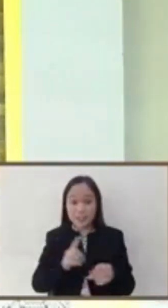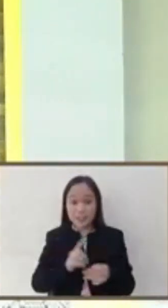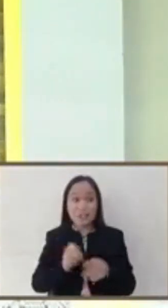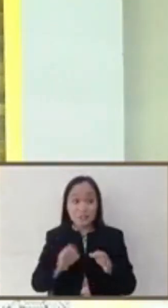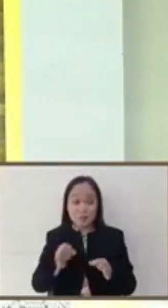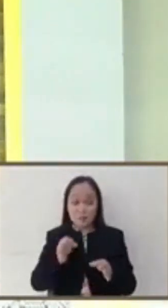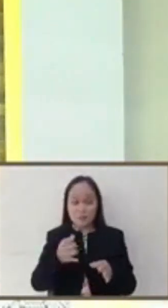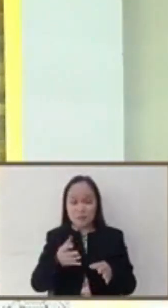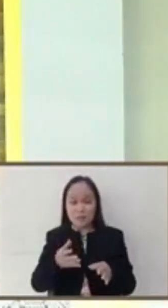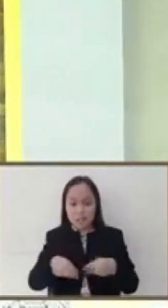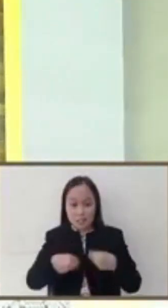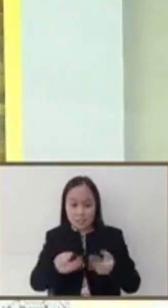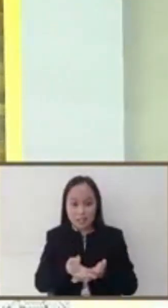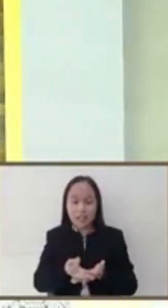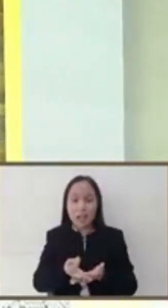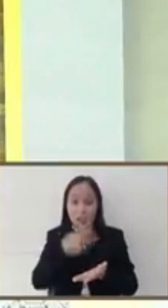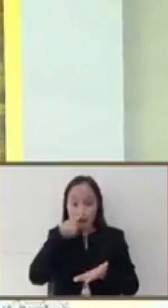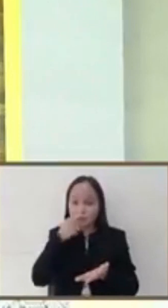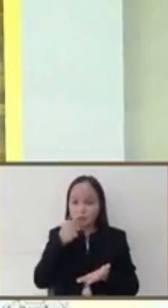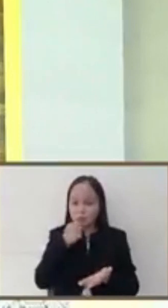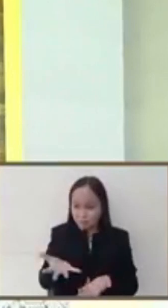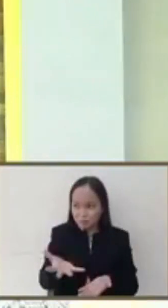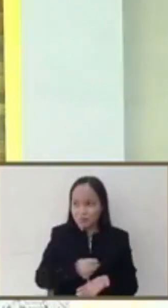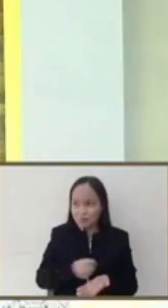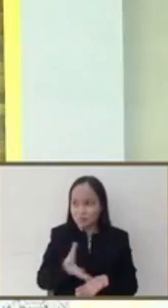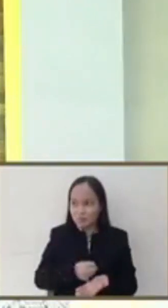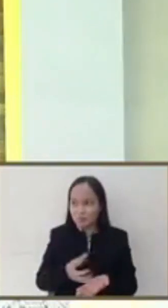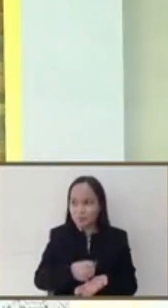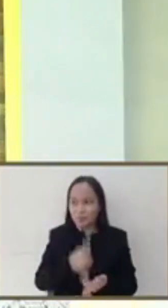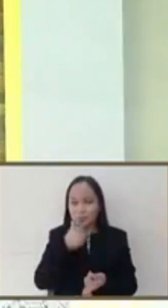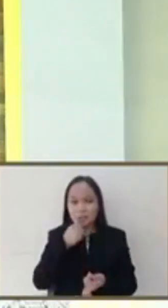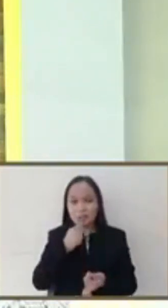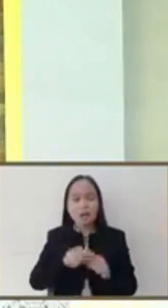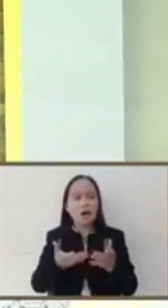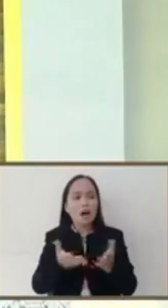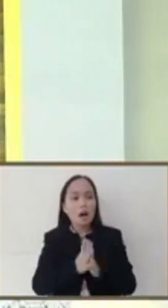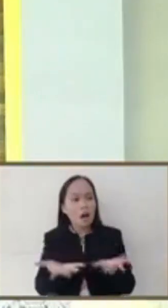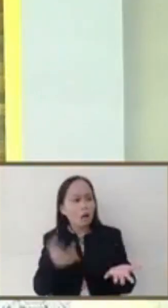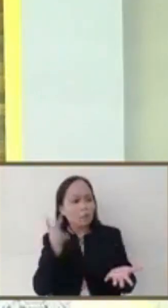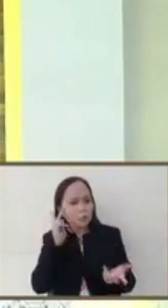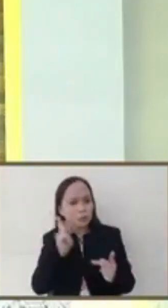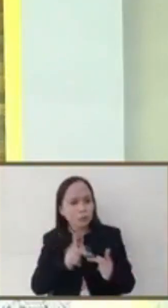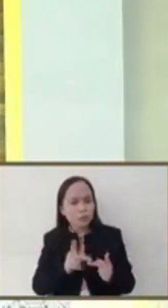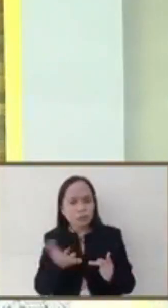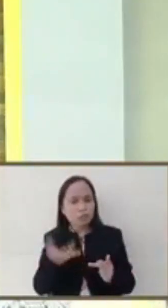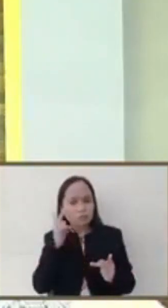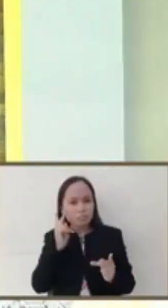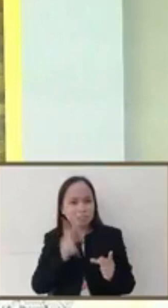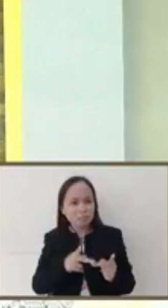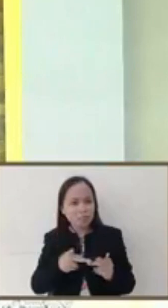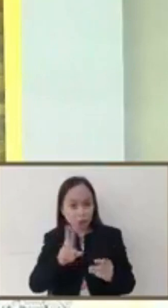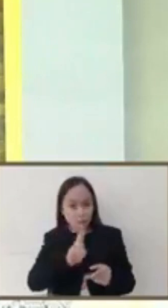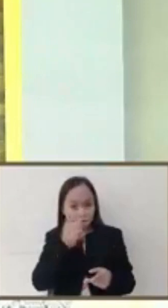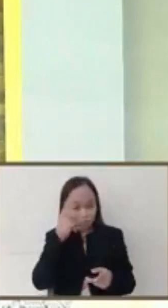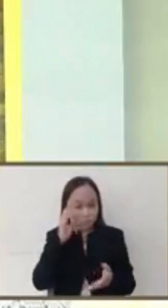tanggap lang yan. Pero natanong ba natin ang anak natin kung saan nila gagamitin yun? Matagal yun ang naririnig sa akin po yan dito mga